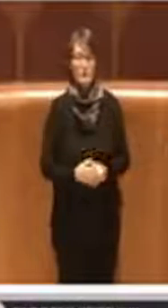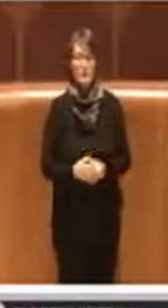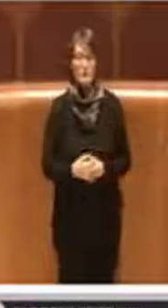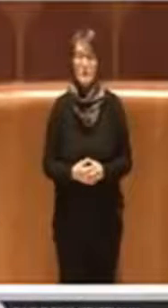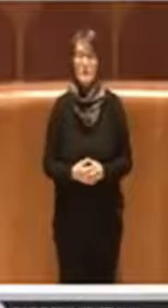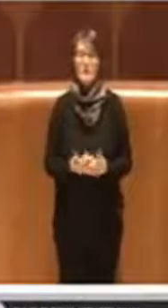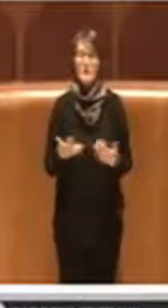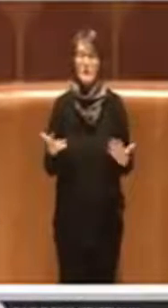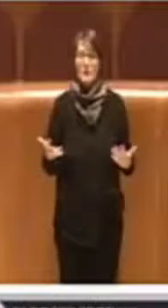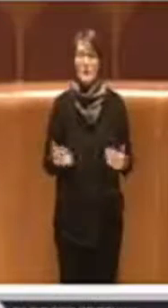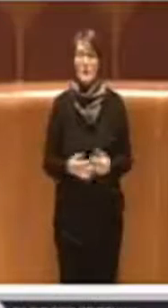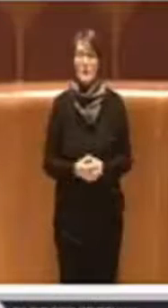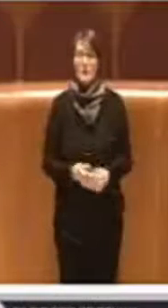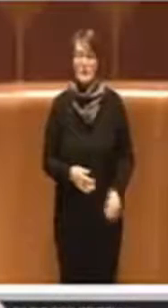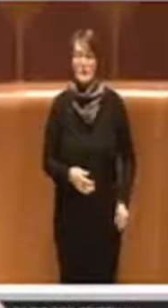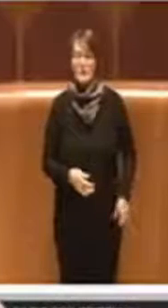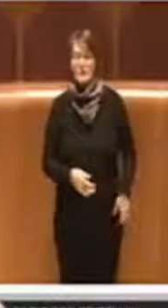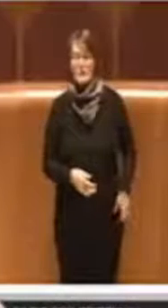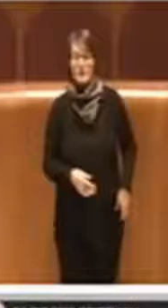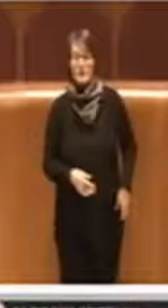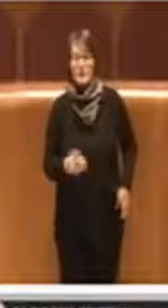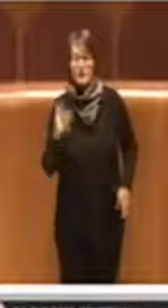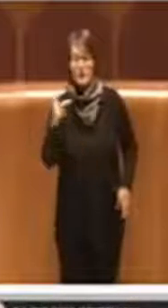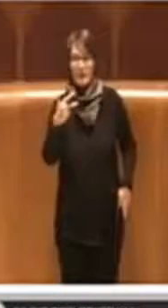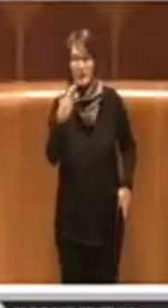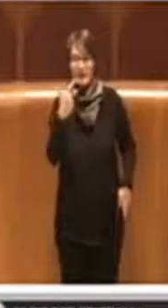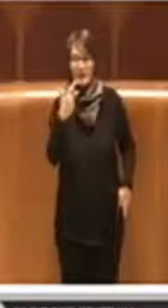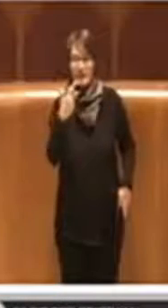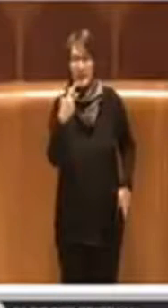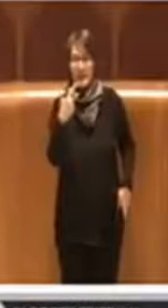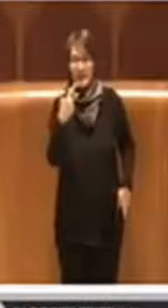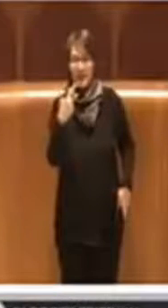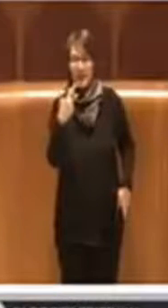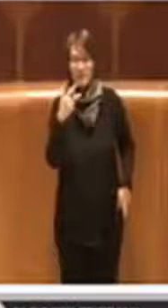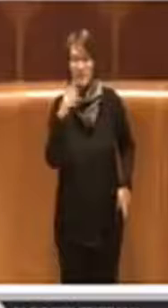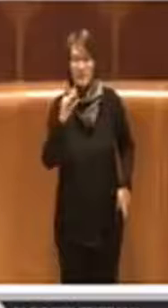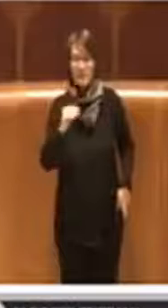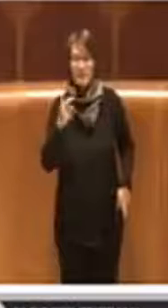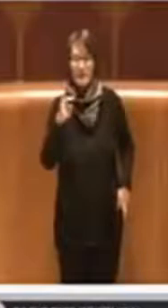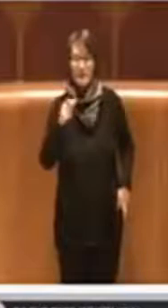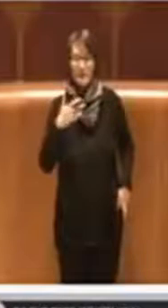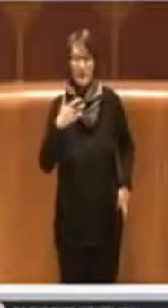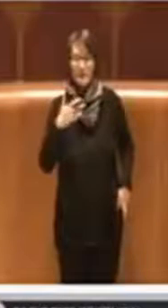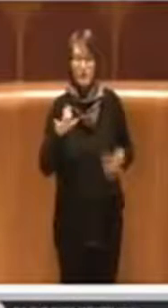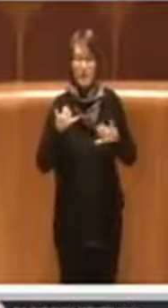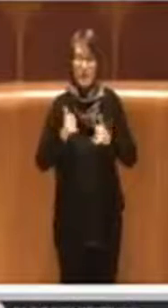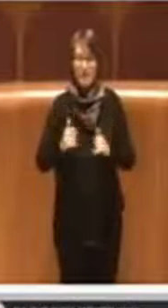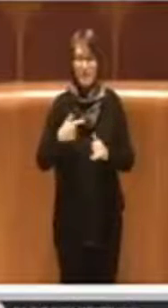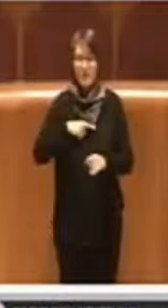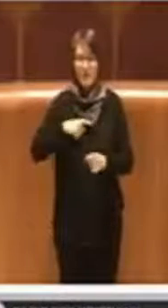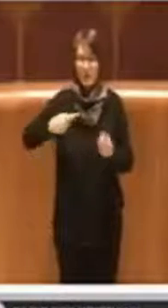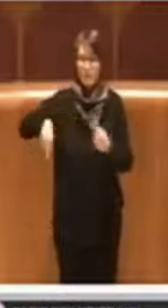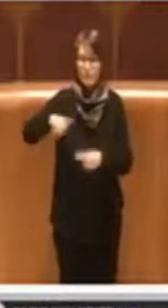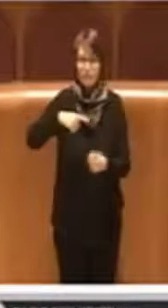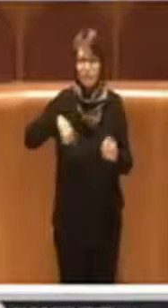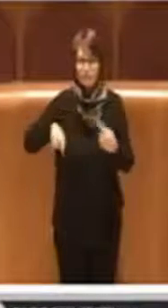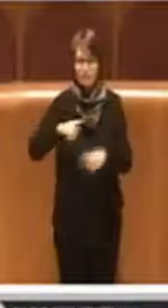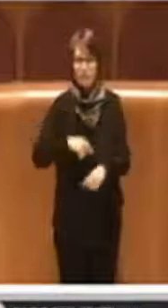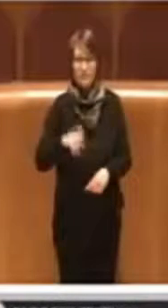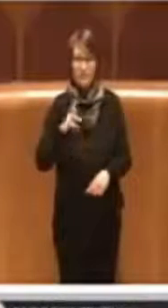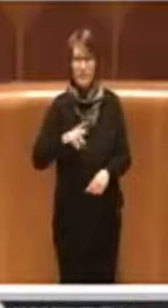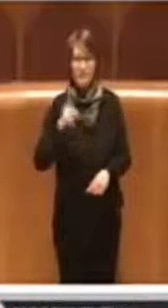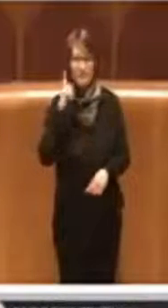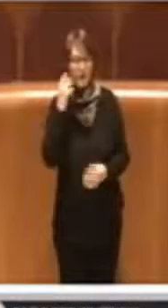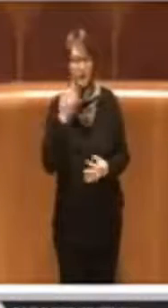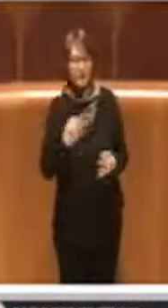Grazie. Allora, non accendo la telecamera perché ho mio figlio che gira intorno, quindi spero anche che si senta bene. Una cosa